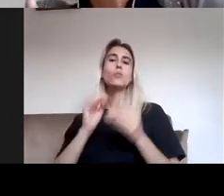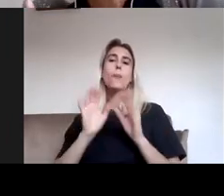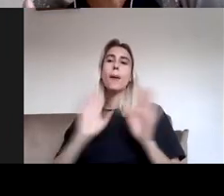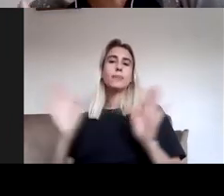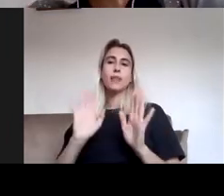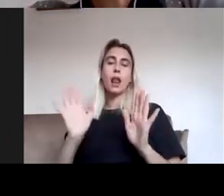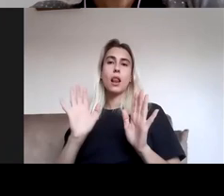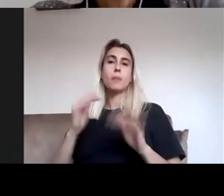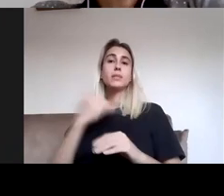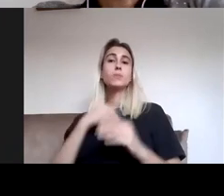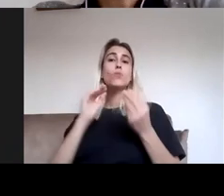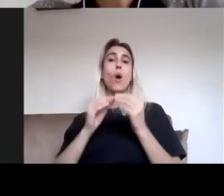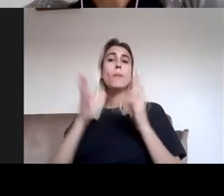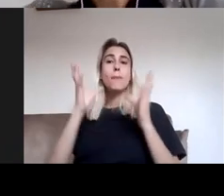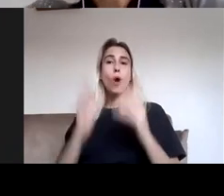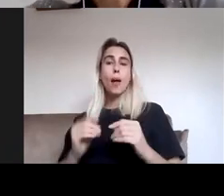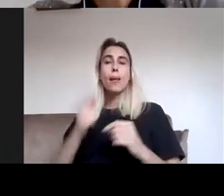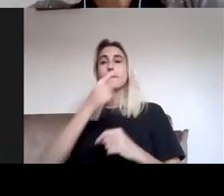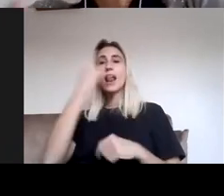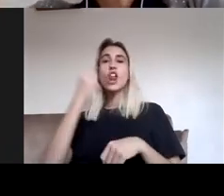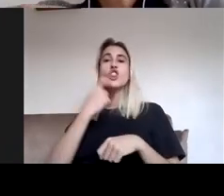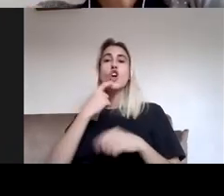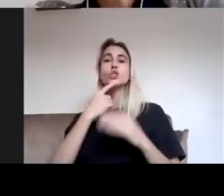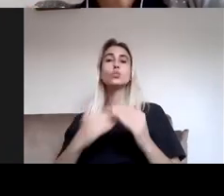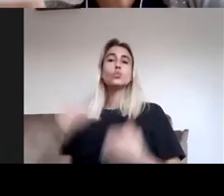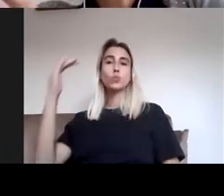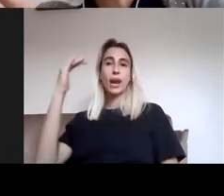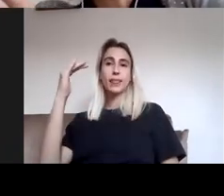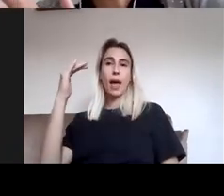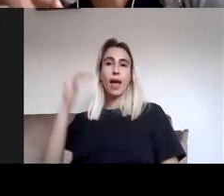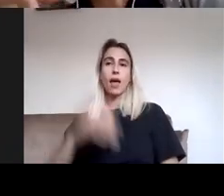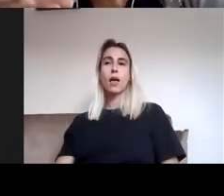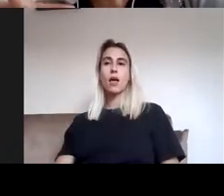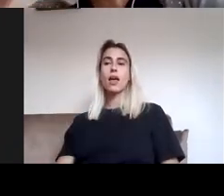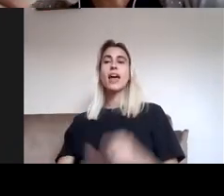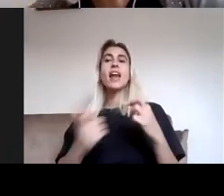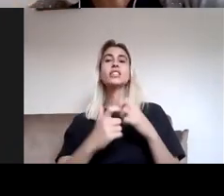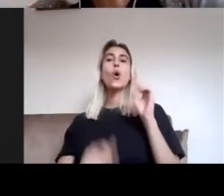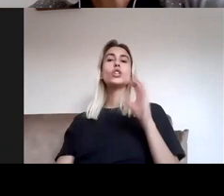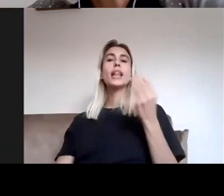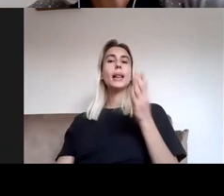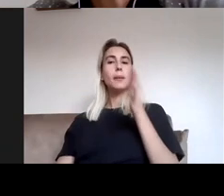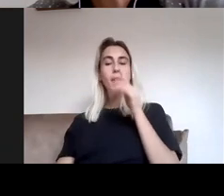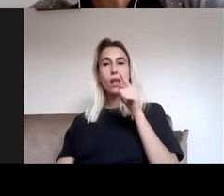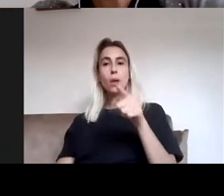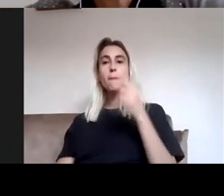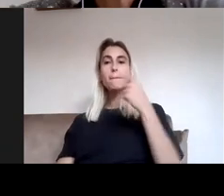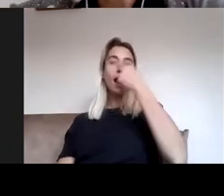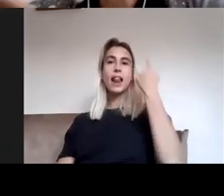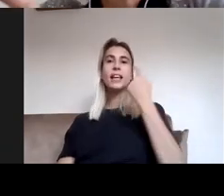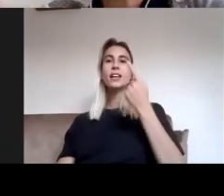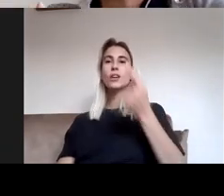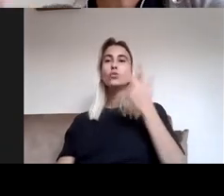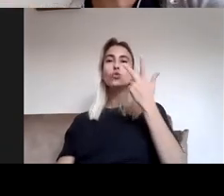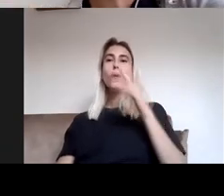Diz problemi olan, belli bir yaşın üzerinde, hatta Reza Hocam çok iyi bilir, belli bir yaşın üzerindeki bireyler bile oradaki 3